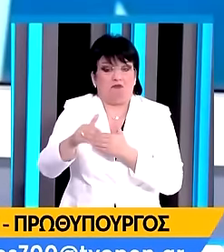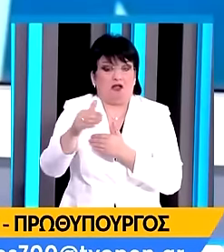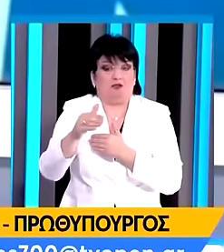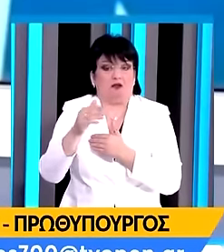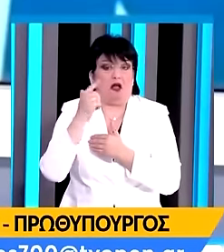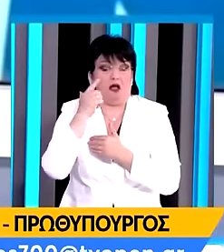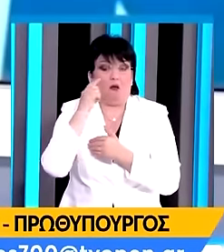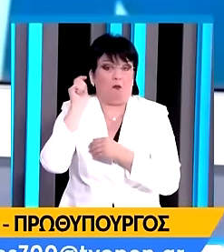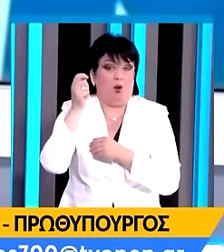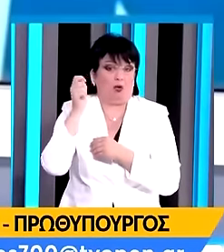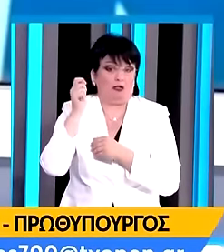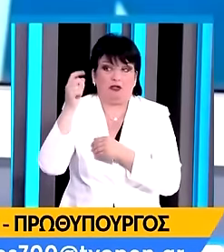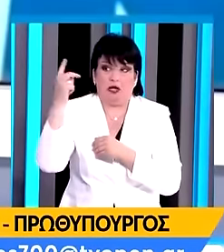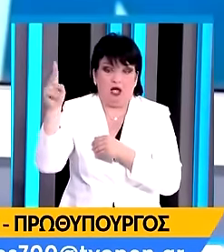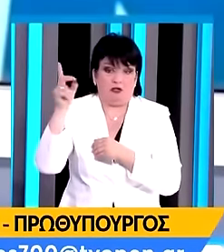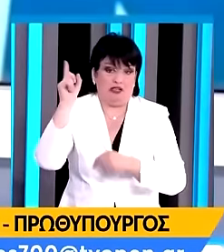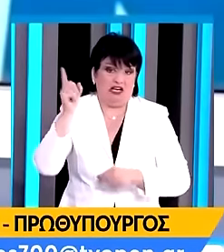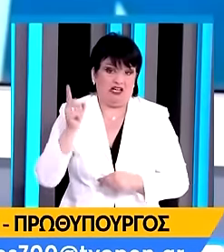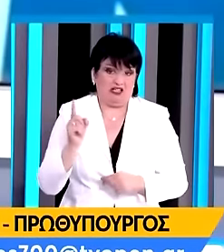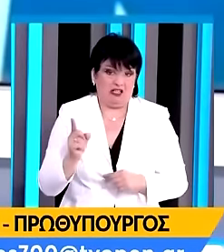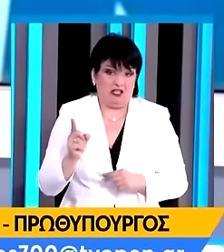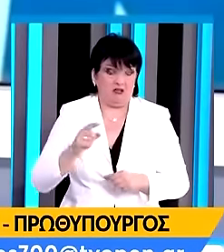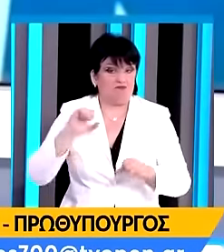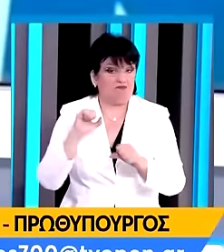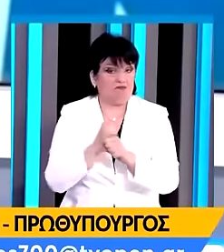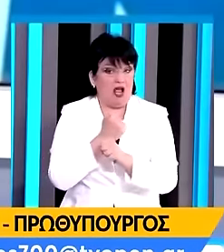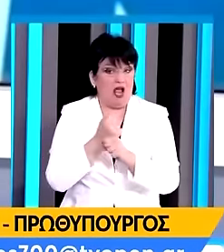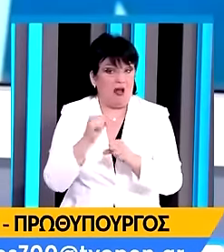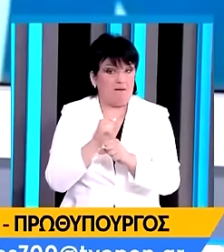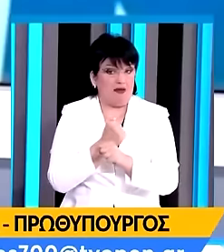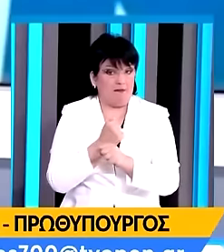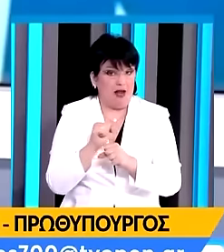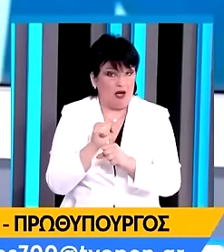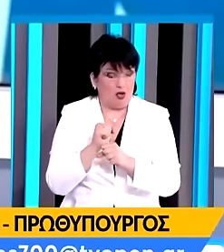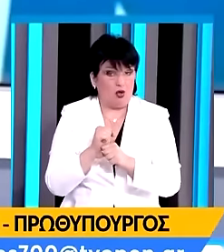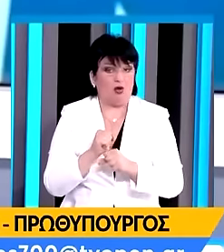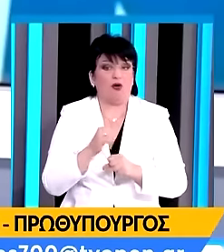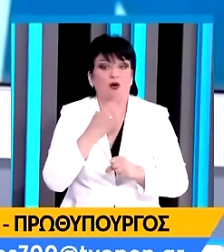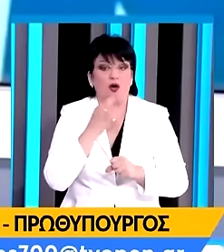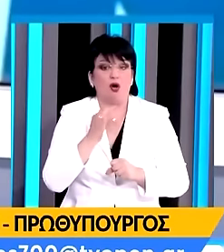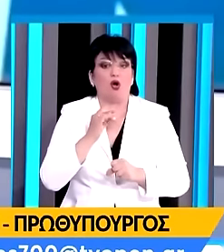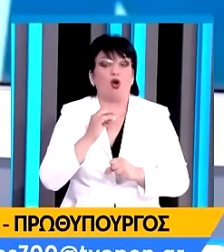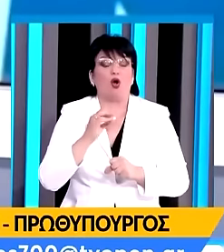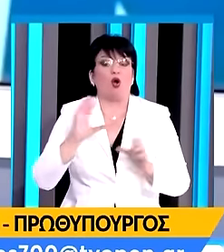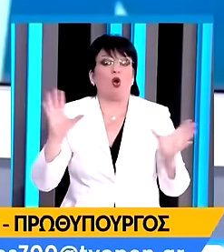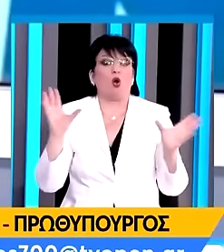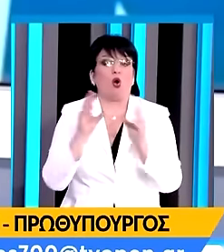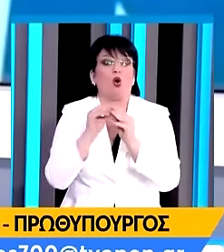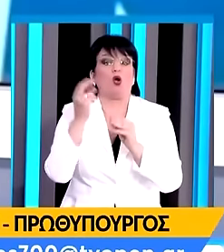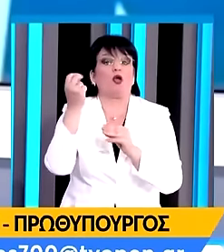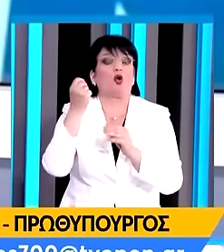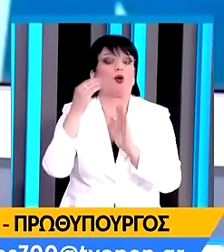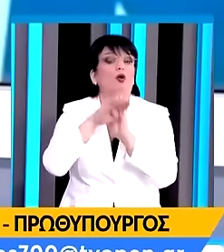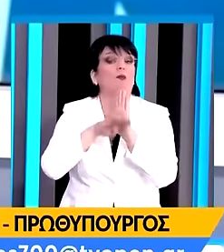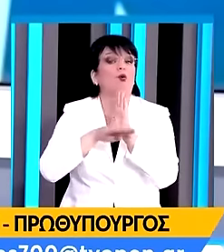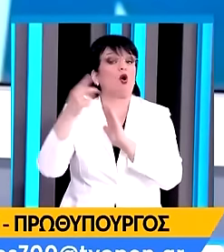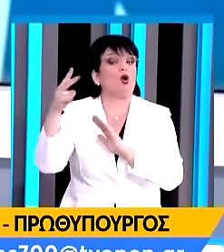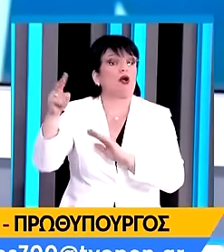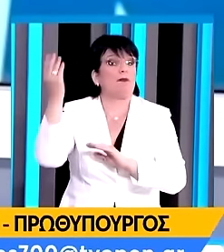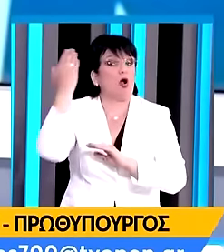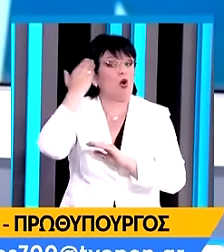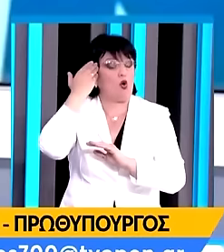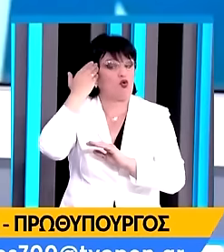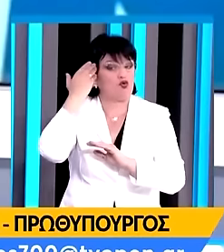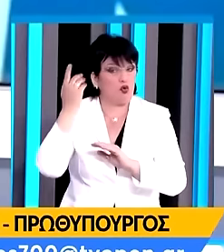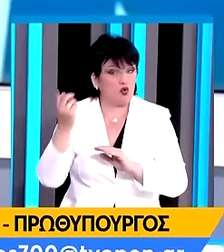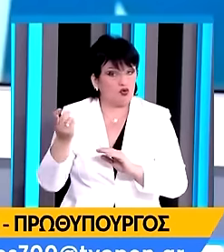κρίνω τις πολιτικές του θέσεις. Και γι' αυτό και επιμένω τόσο πολύ, για παράδειγμα, στην κοστολόγηση του οικονομικού του προγράμματος, διότι αυτή τη στιγμή αυτό το οποίο